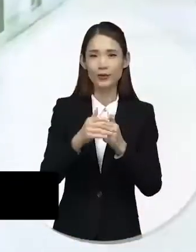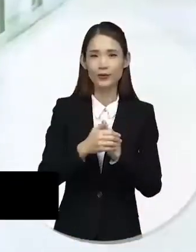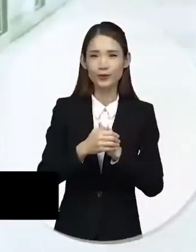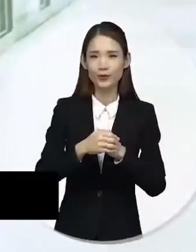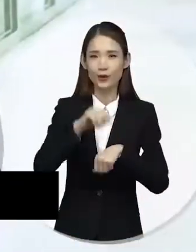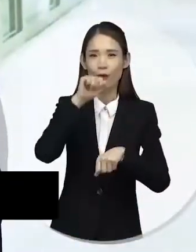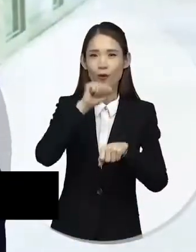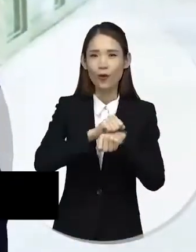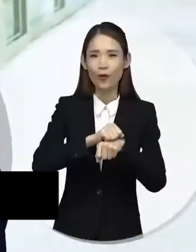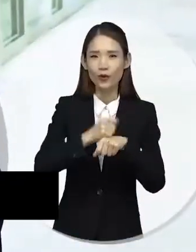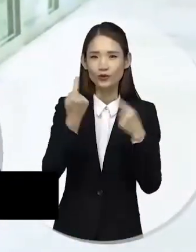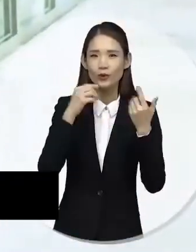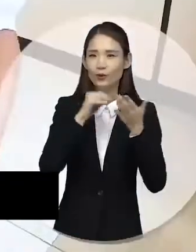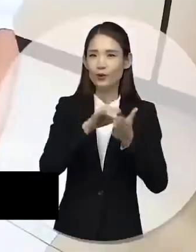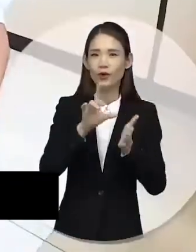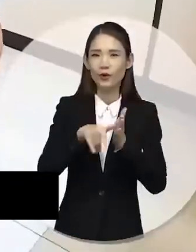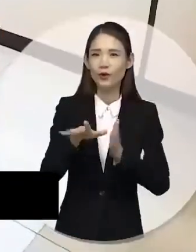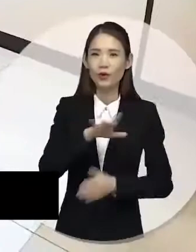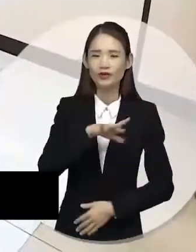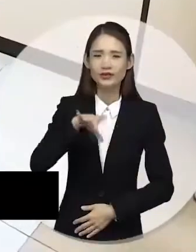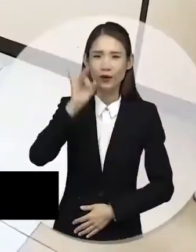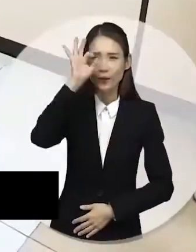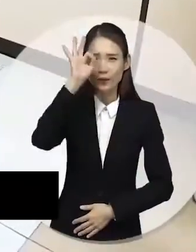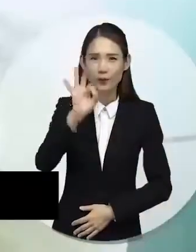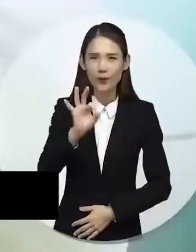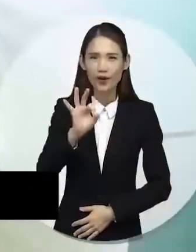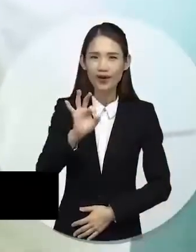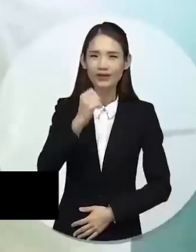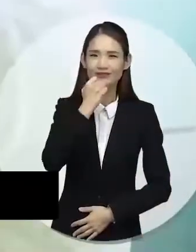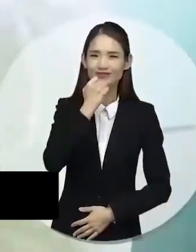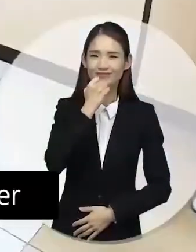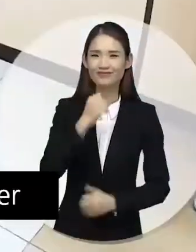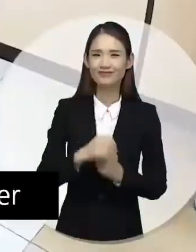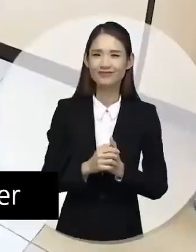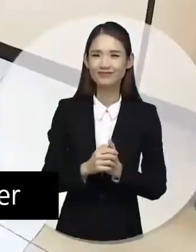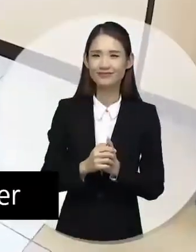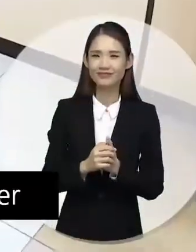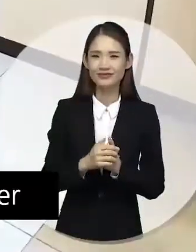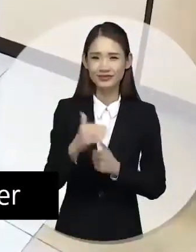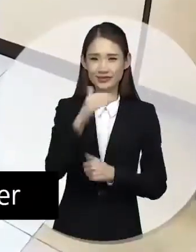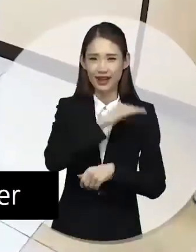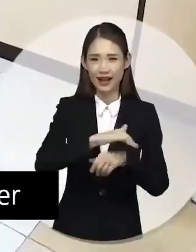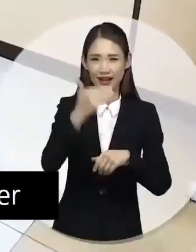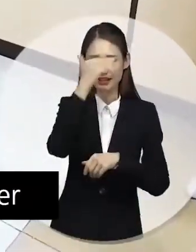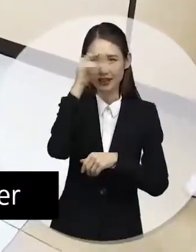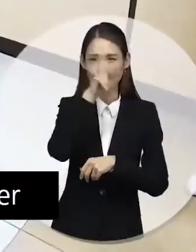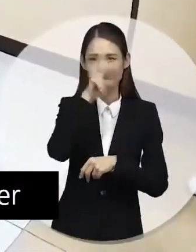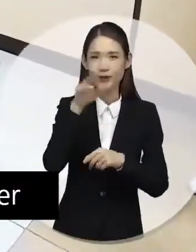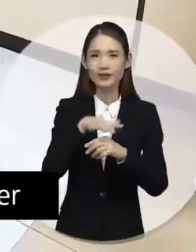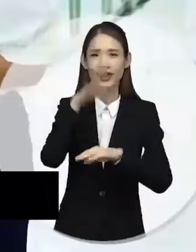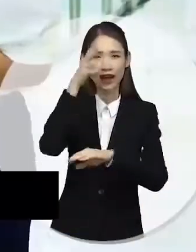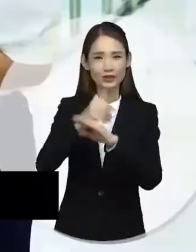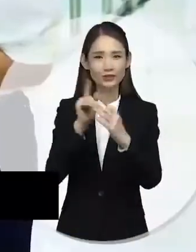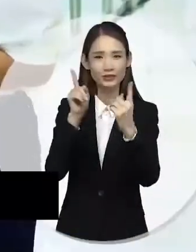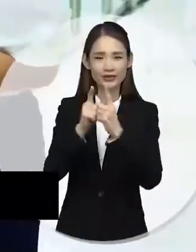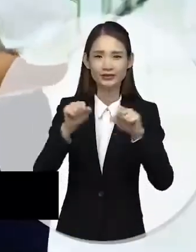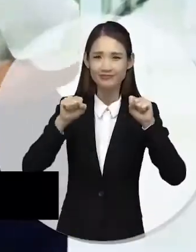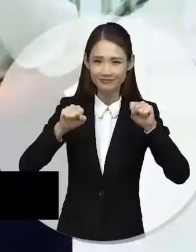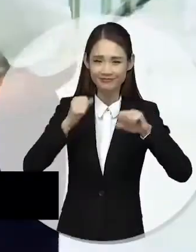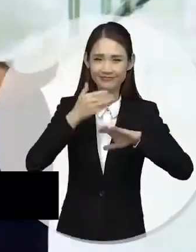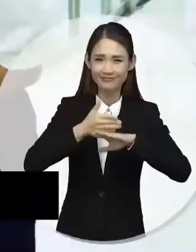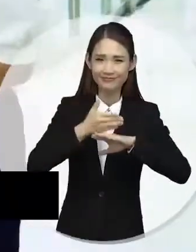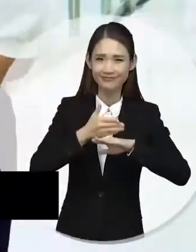저 입학했을 때 이런 거 없었는데 처음 봐요. 세월이 많이 흘렀습니다. 잘 탐방하시고 저는 이따 보도록 할게요. 네,